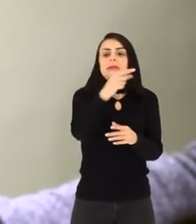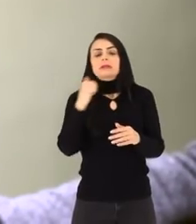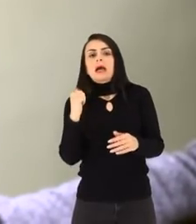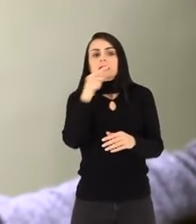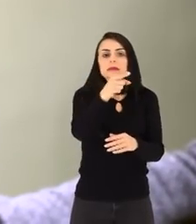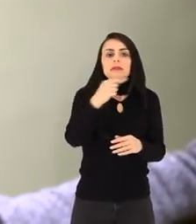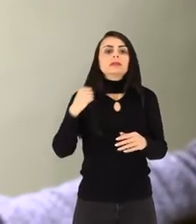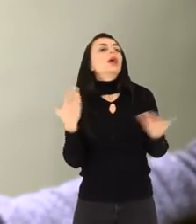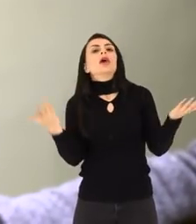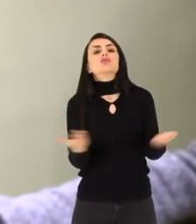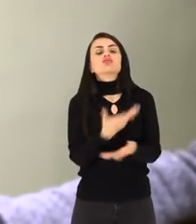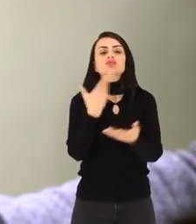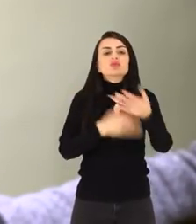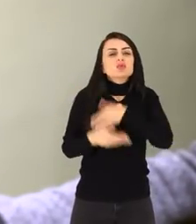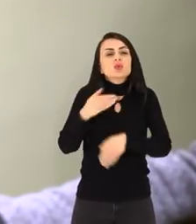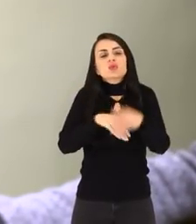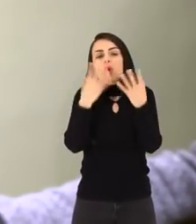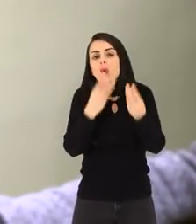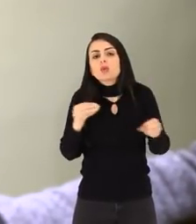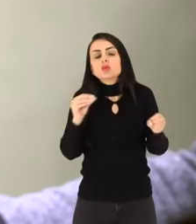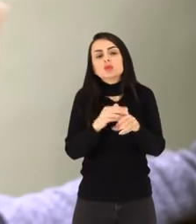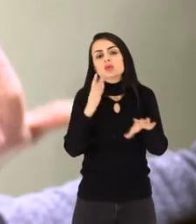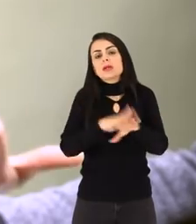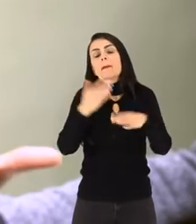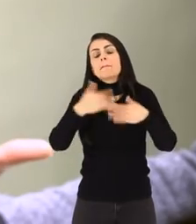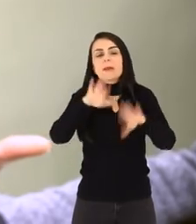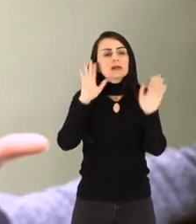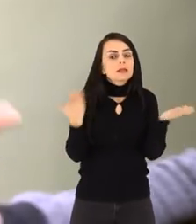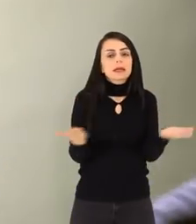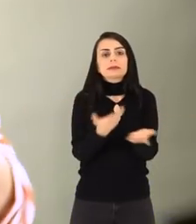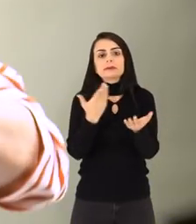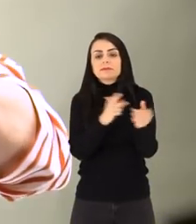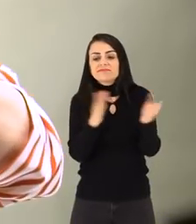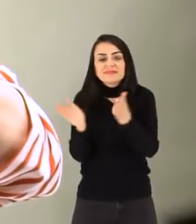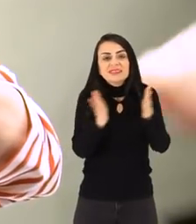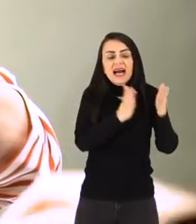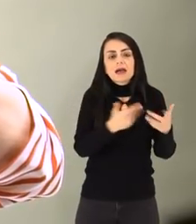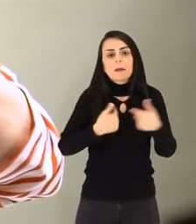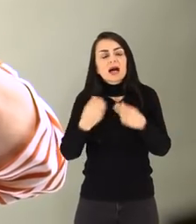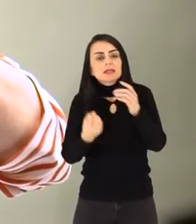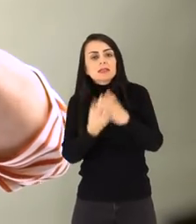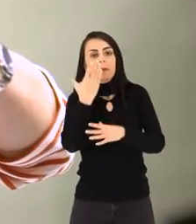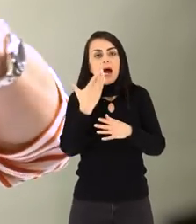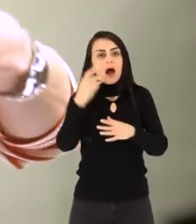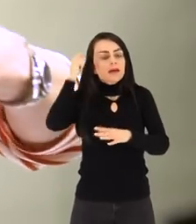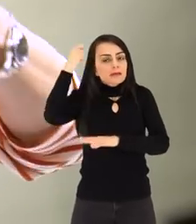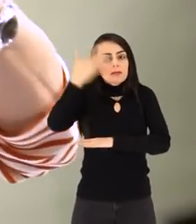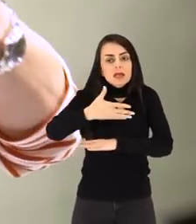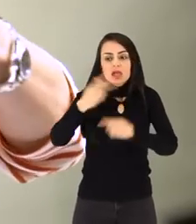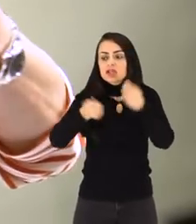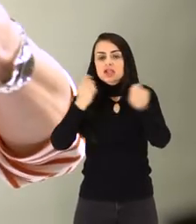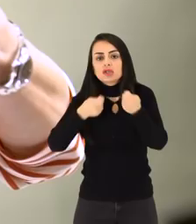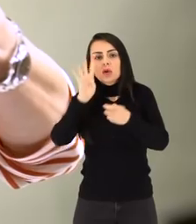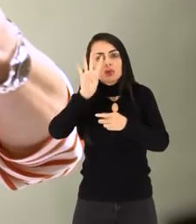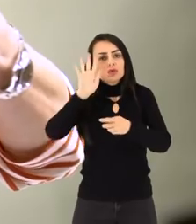işte uzun soluklu gitgeller yapmasaydım, bir ara hatta şeyi de yaptım. Sabah böyle setteyim, sette